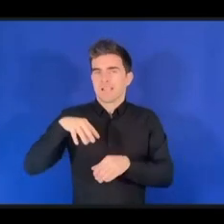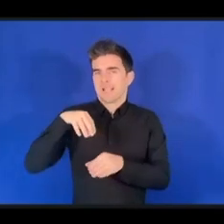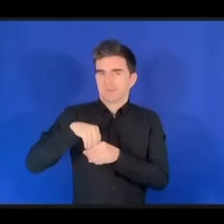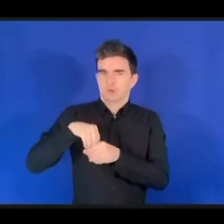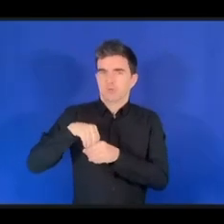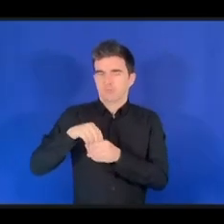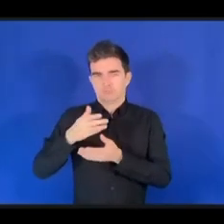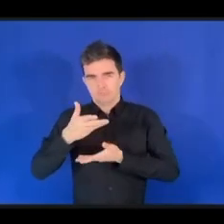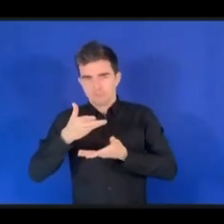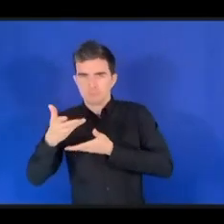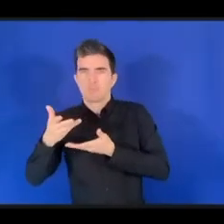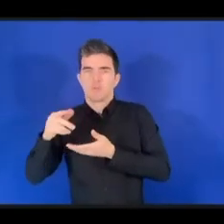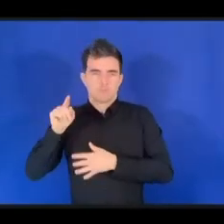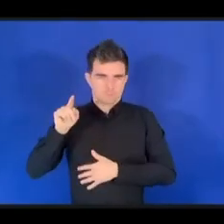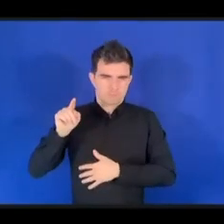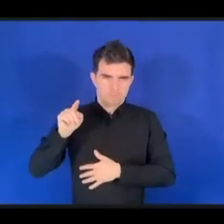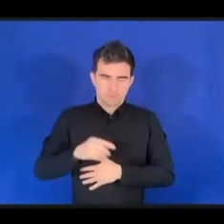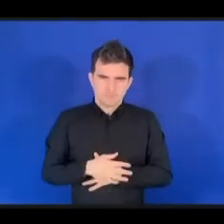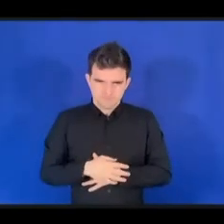渡